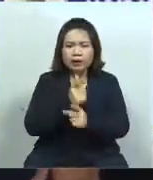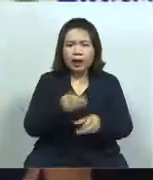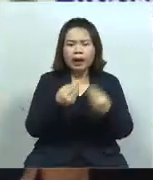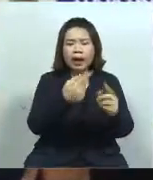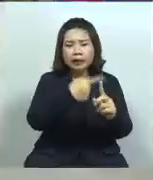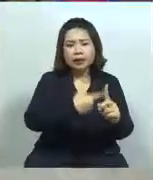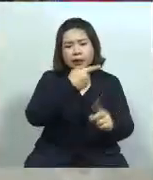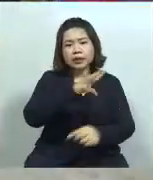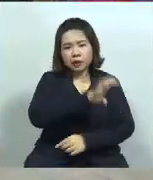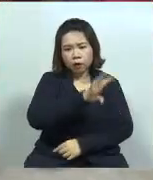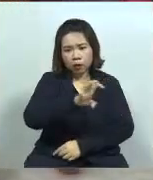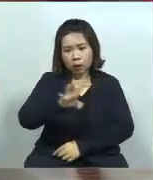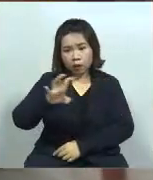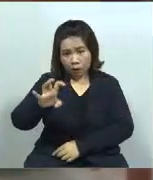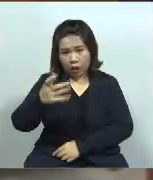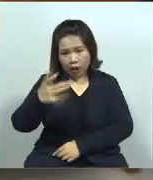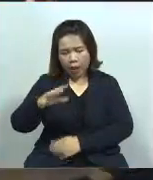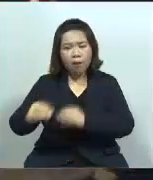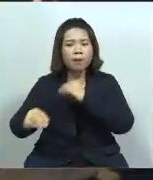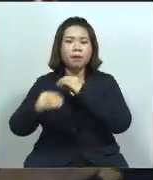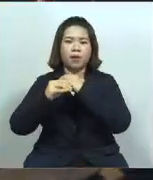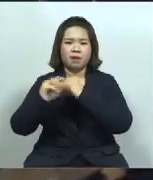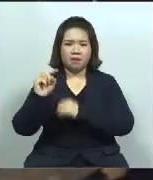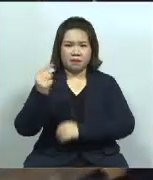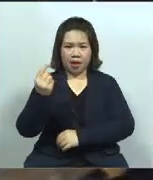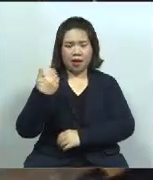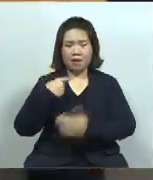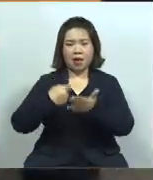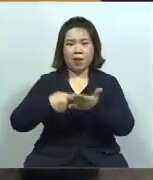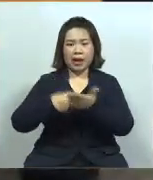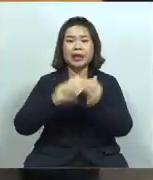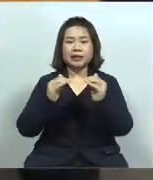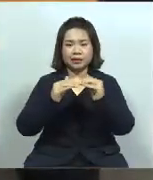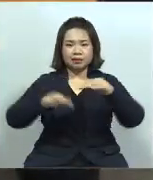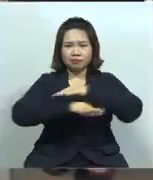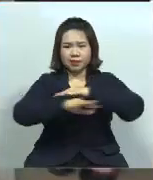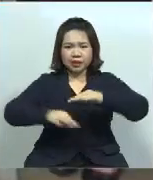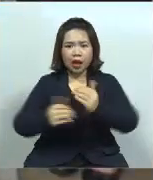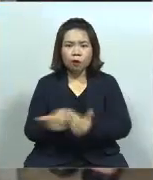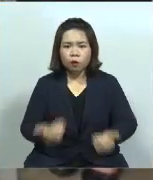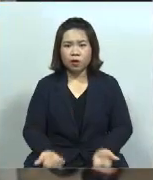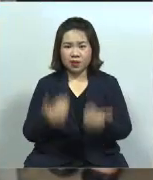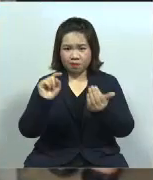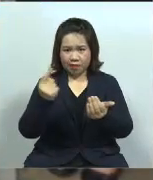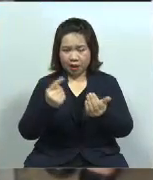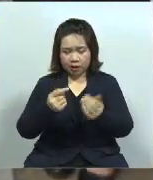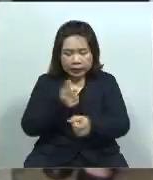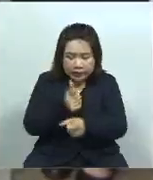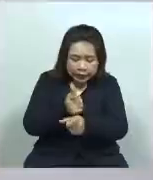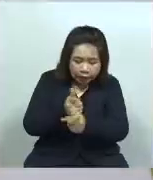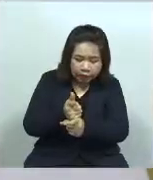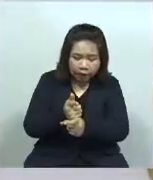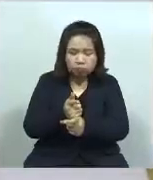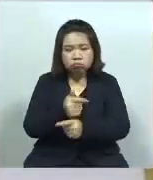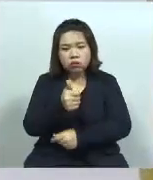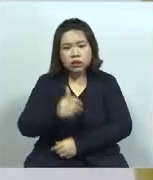บาทได้ขยายและเพิ่มวงเงินอุดหนุนเพื่อเป็นหลักประกันสิทธิขั้นพื้นฐานให้เด็กแรกเกิดได้รับการเลี้ยงดูที่มีคุณภ